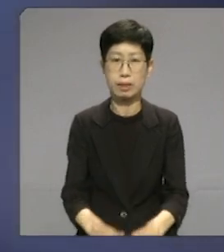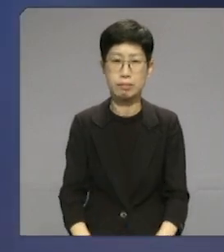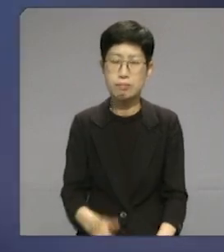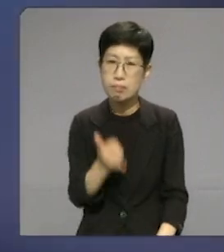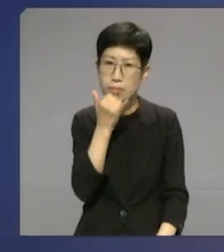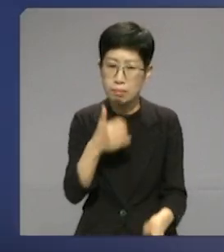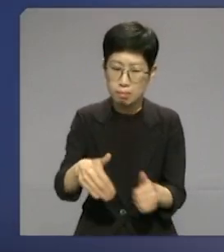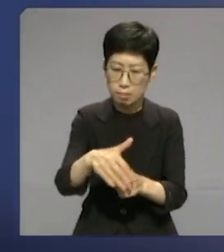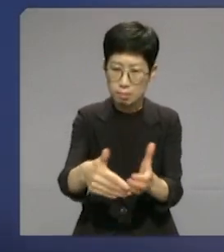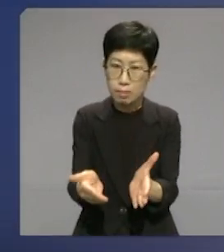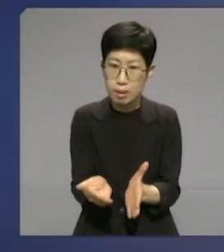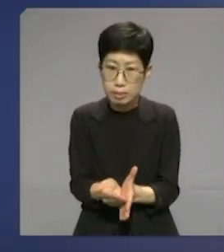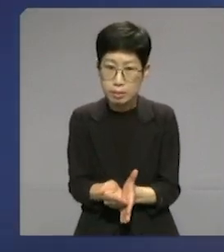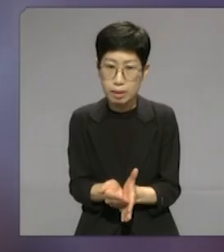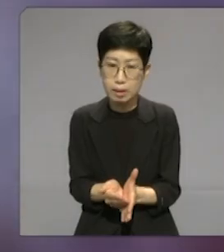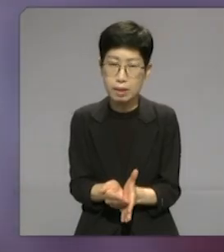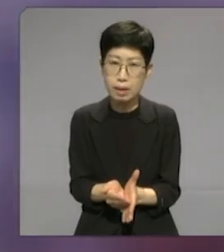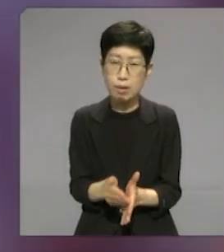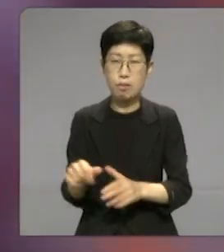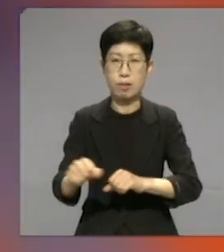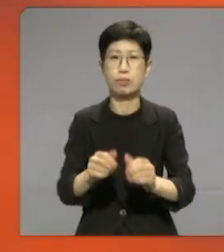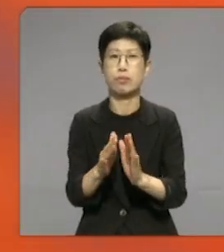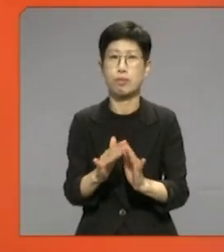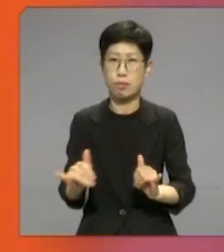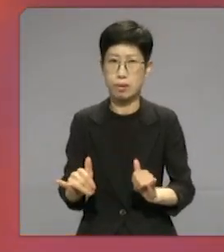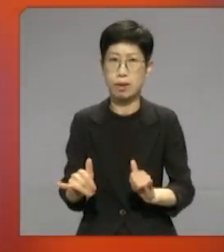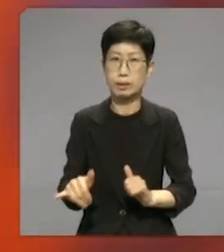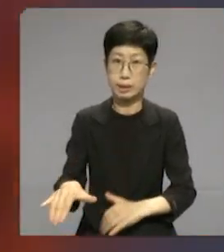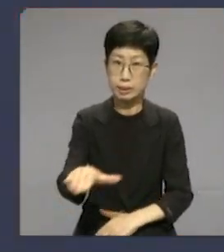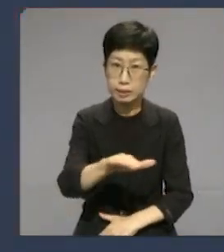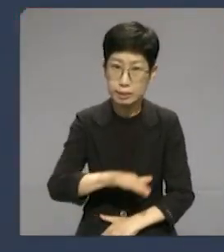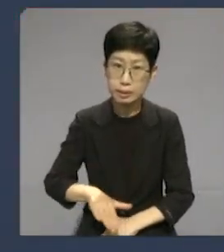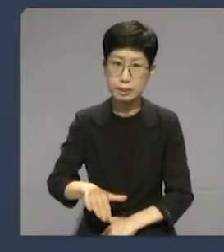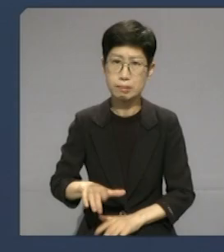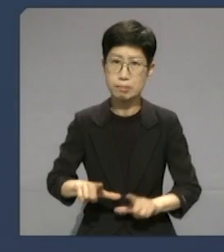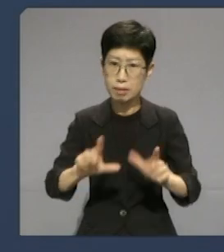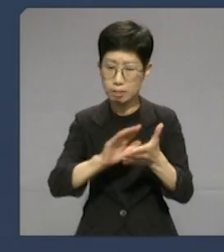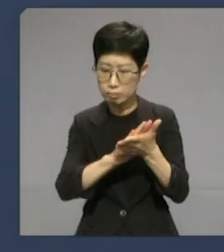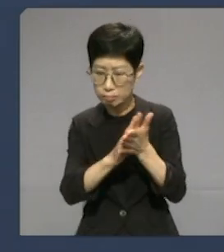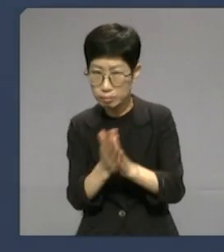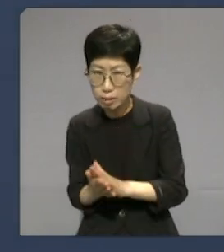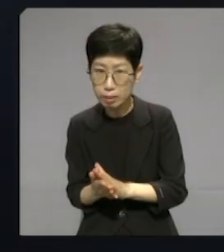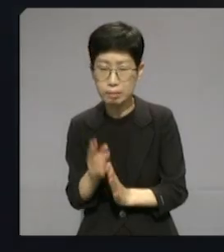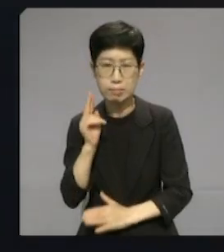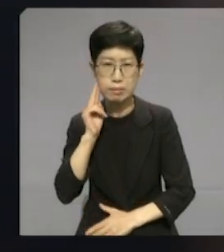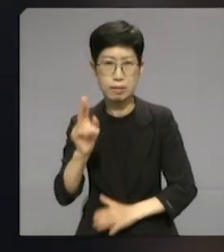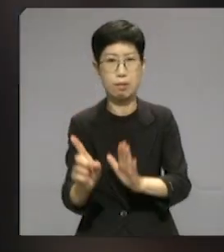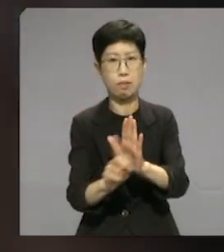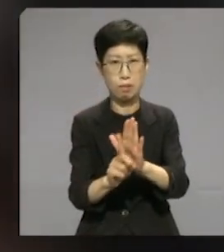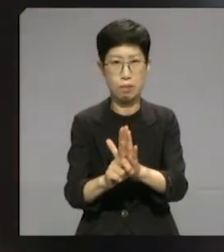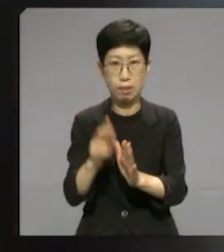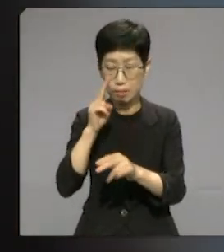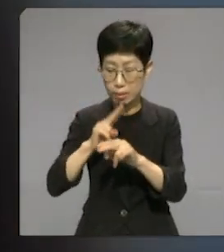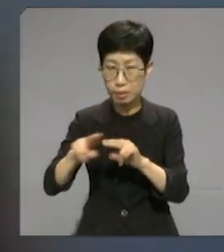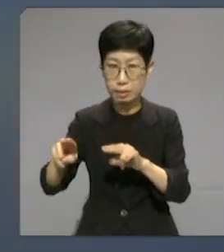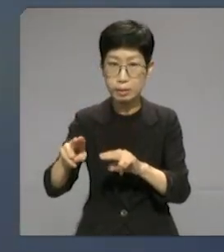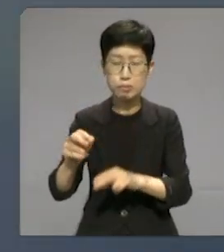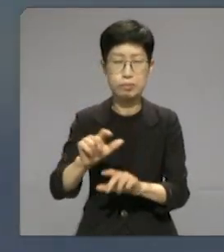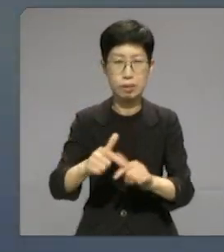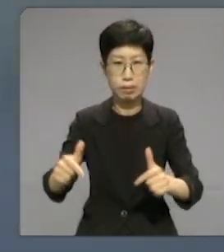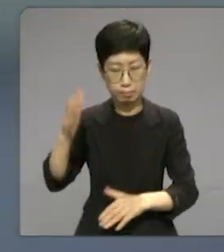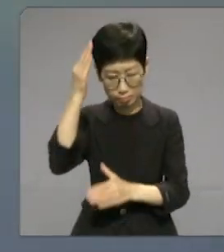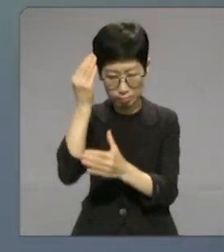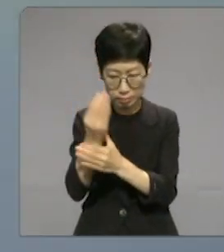독일 환경단체 마지막 세대 소속 활동가들이 기후위기 심각성을 알리고 화석 연료 퇴출을 요구하기 위해 선택한